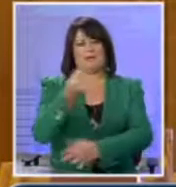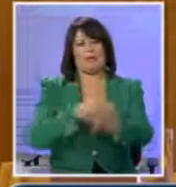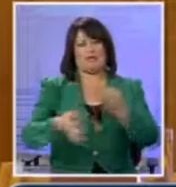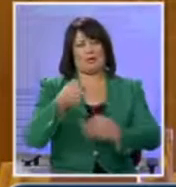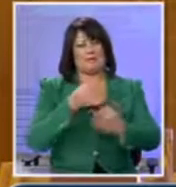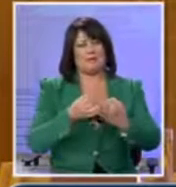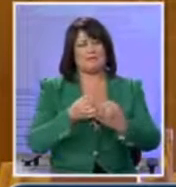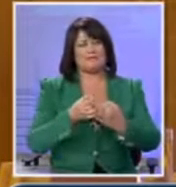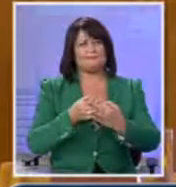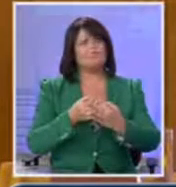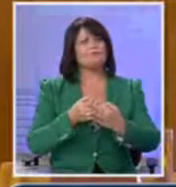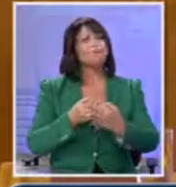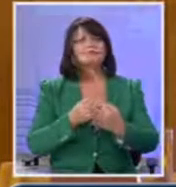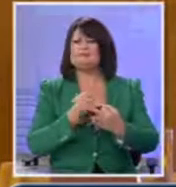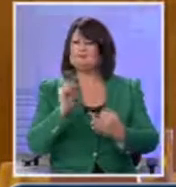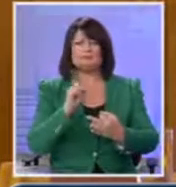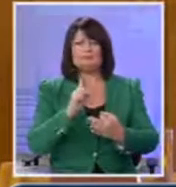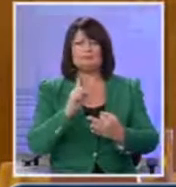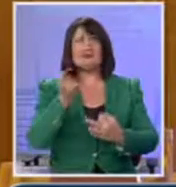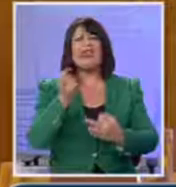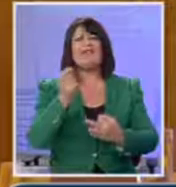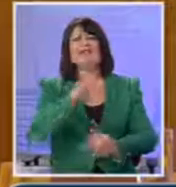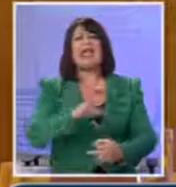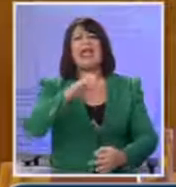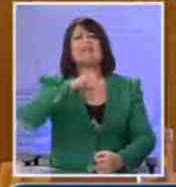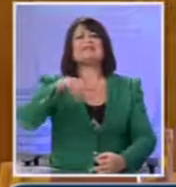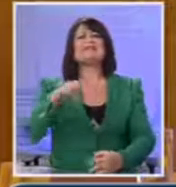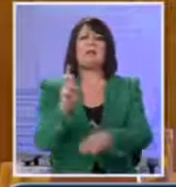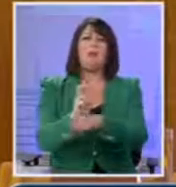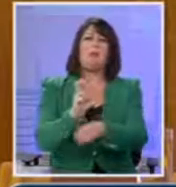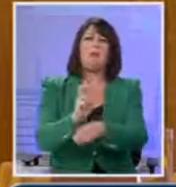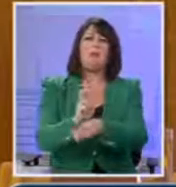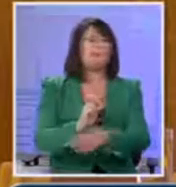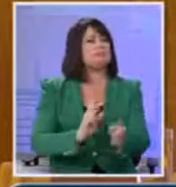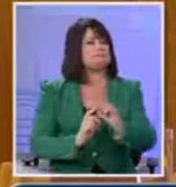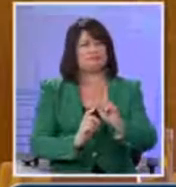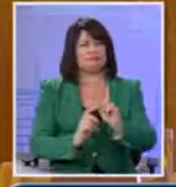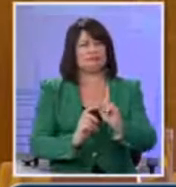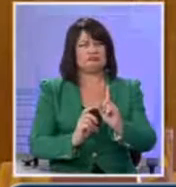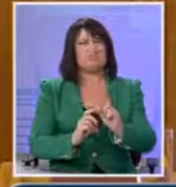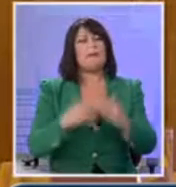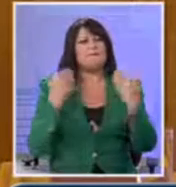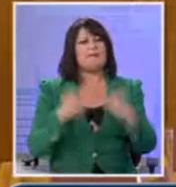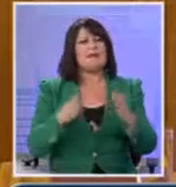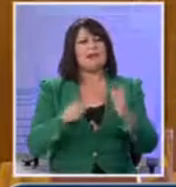ότι δεν λιμνάζουν χρήματα του ΕΣΠΑ. Έχουμε ήδη εγγράψει